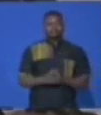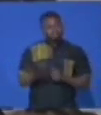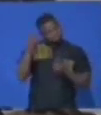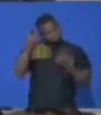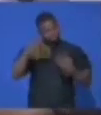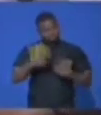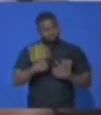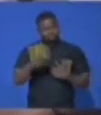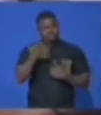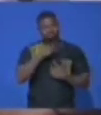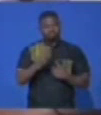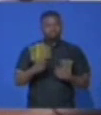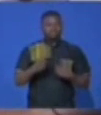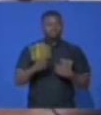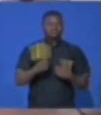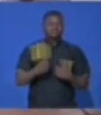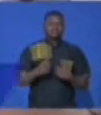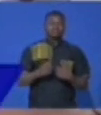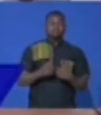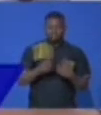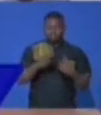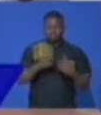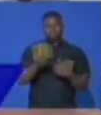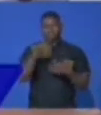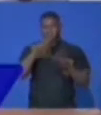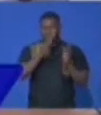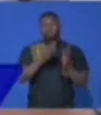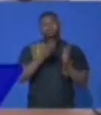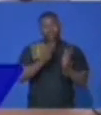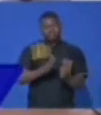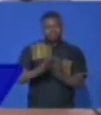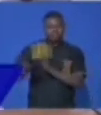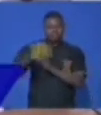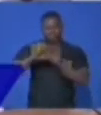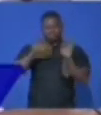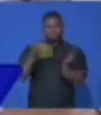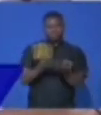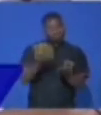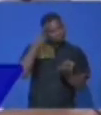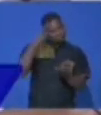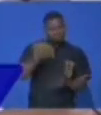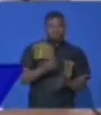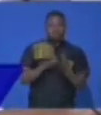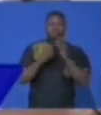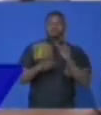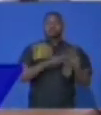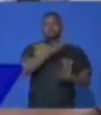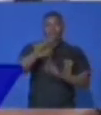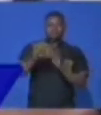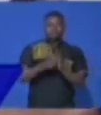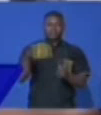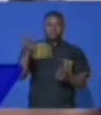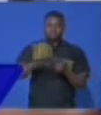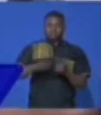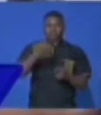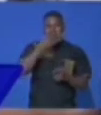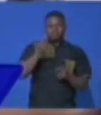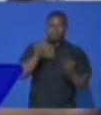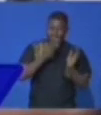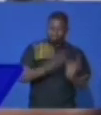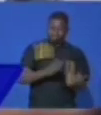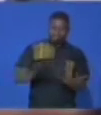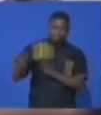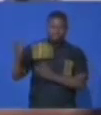composante planification familiale pour aider les populations à mieux planifier les naissances. Et puis il y a un